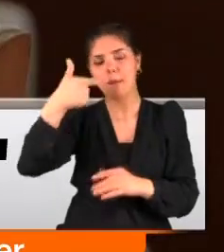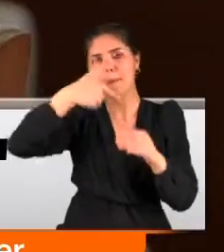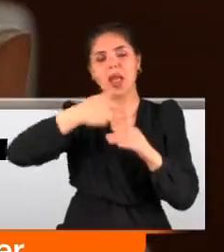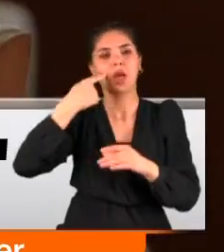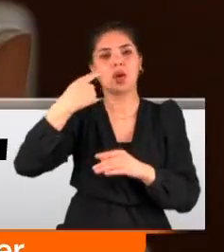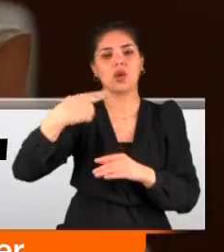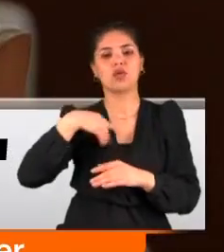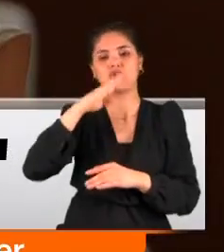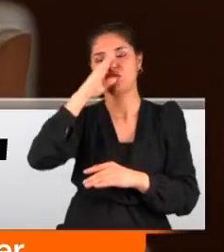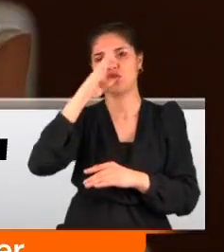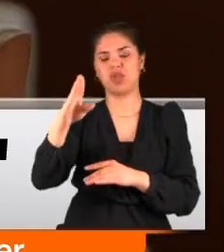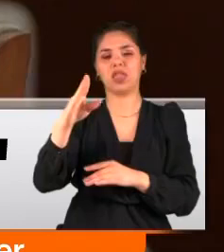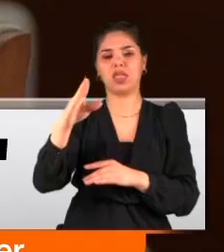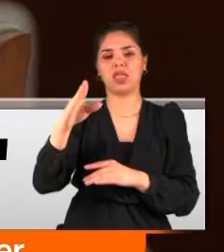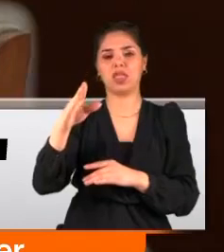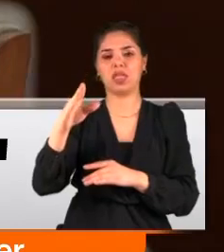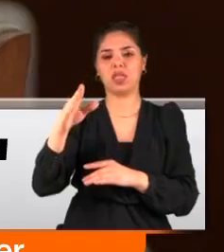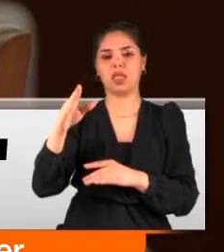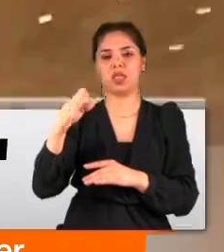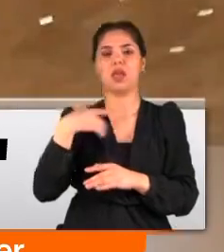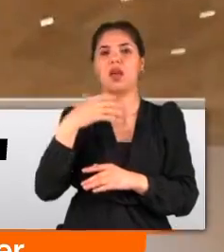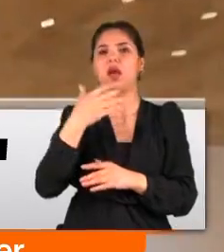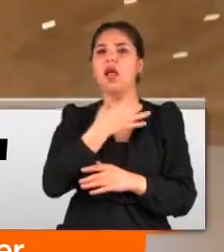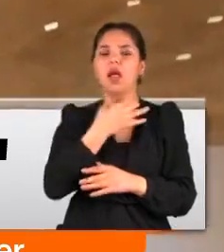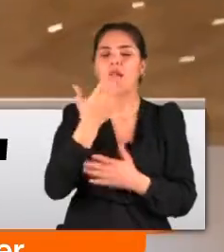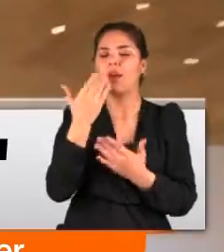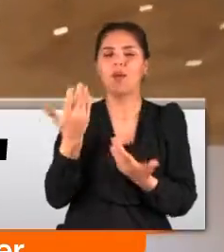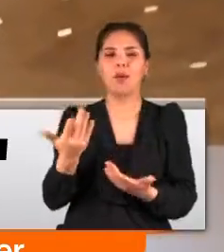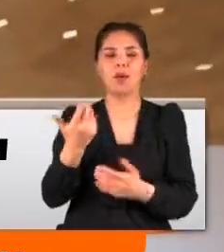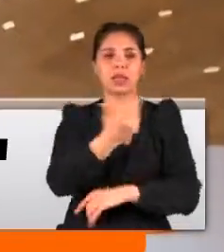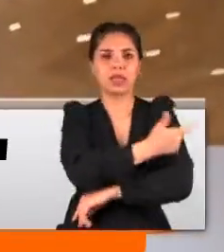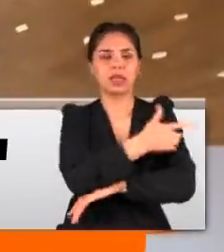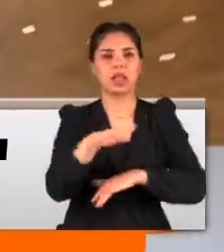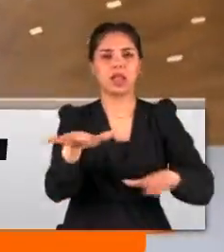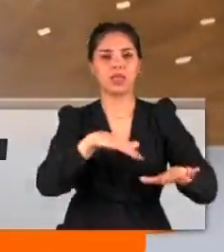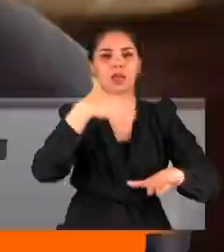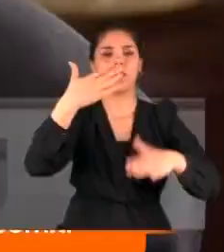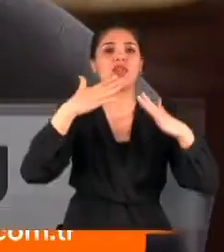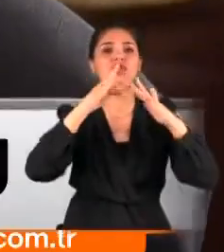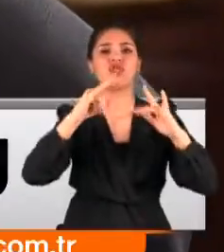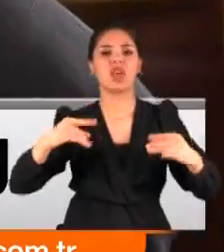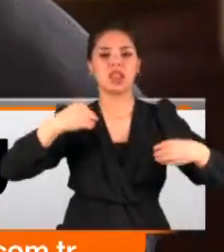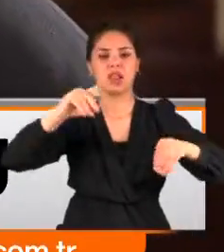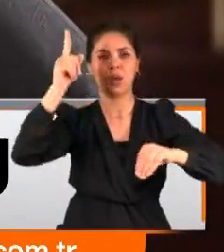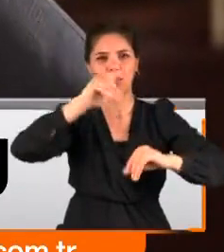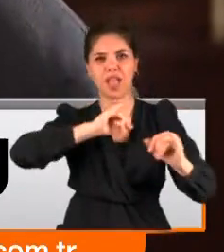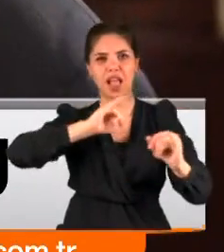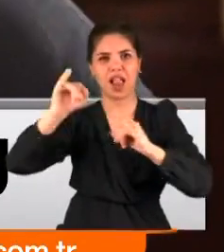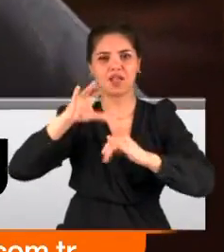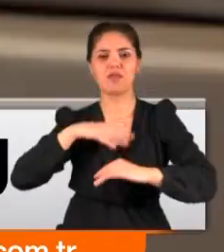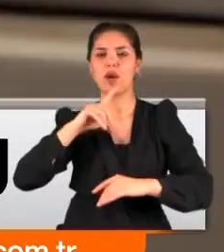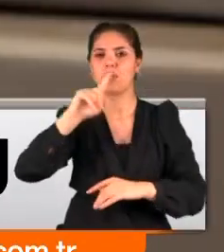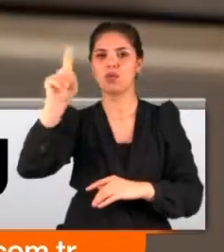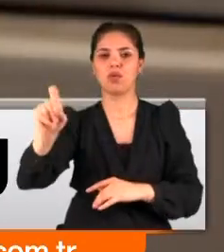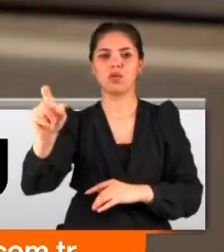de ciddi manada muhtaç olmayacağız. Kızılay'ın depremin ardından çadır satmasına yönelik eleştiriler de